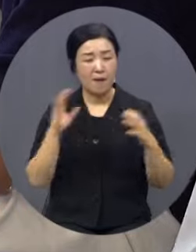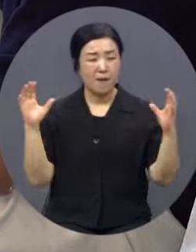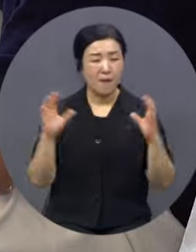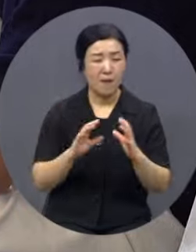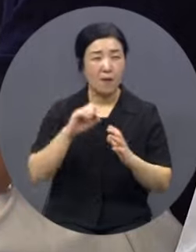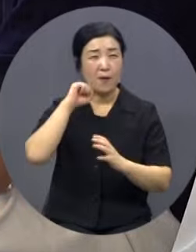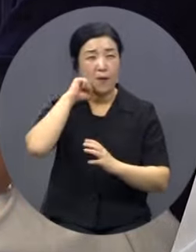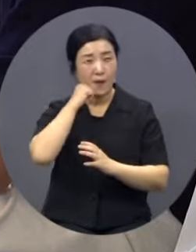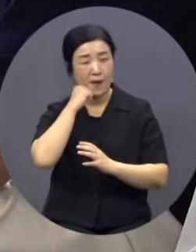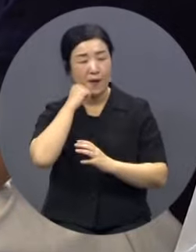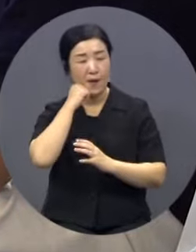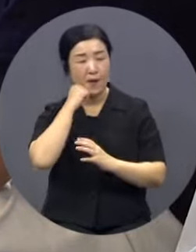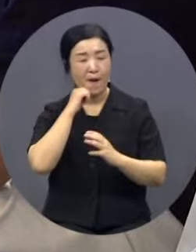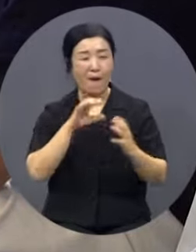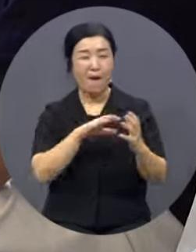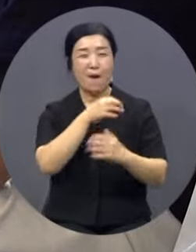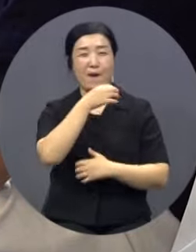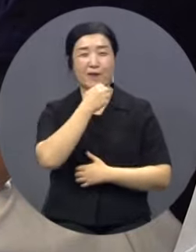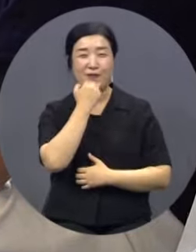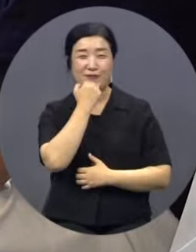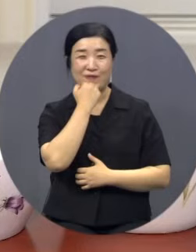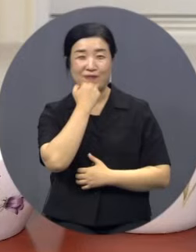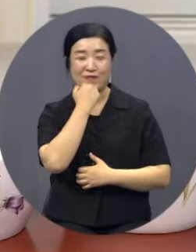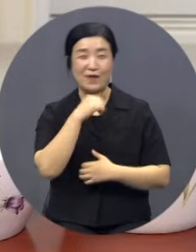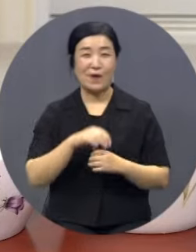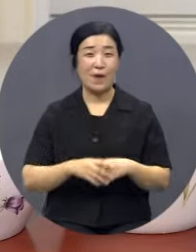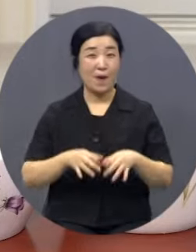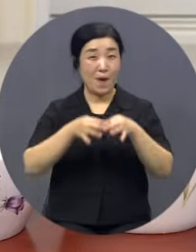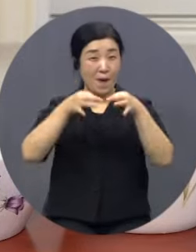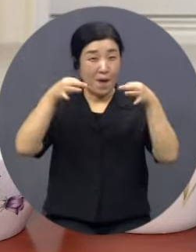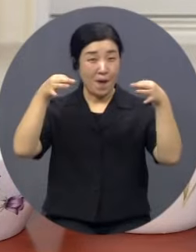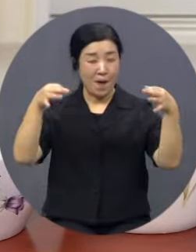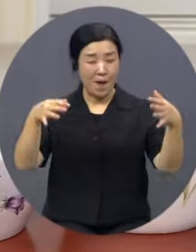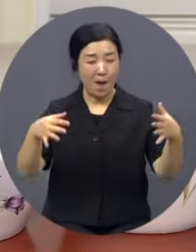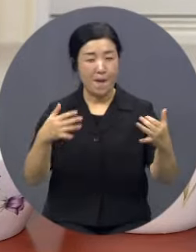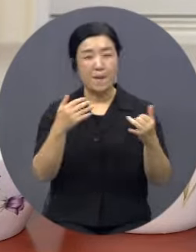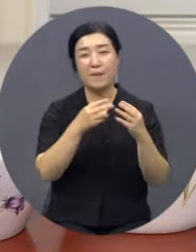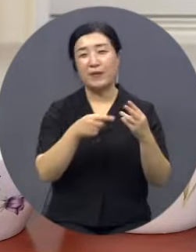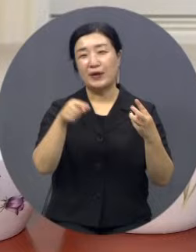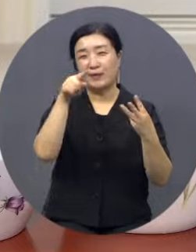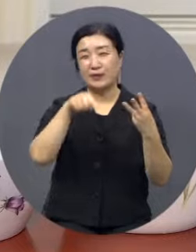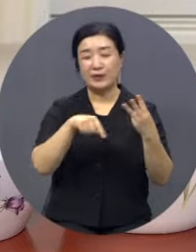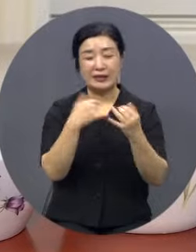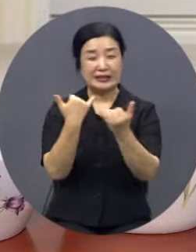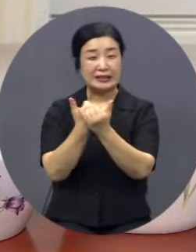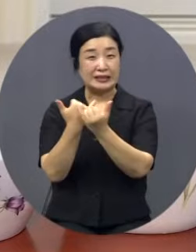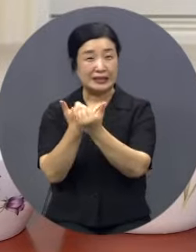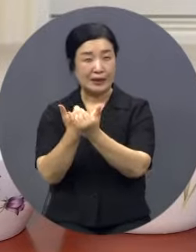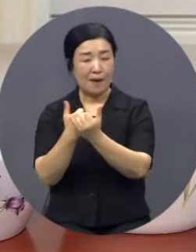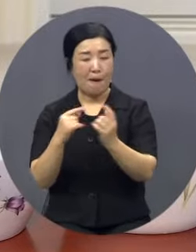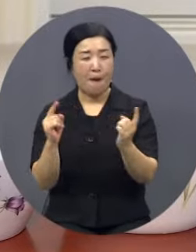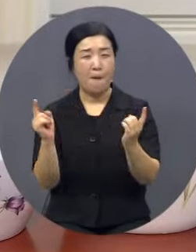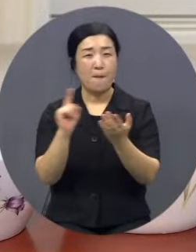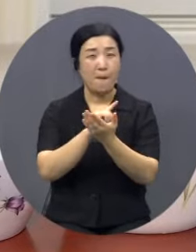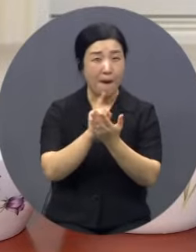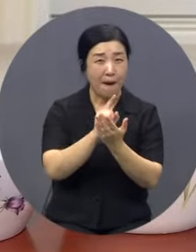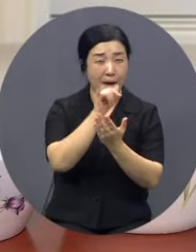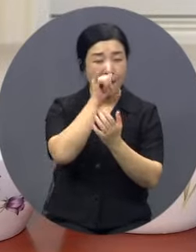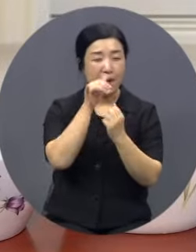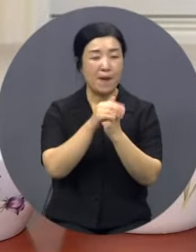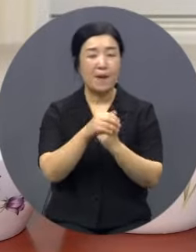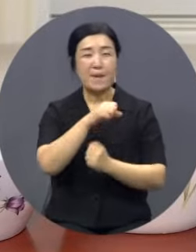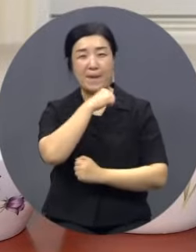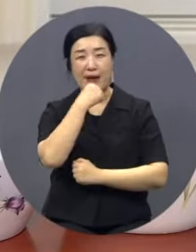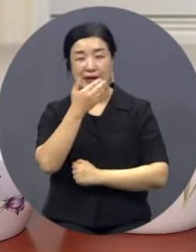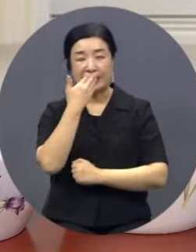금세 마음이 넉넉해집니다. 오랜만에 삼촌들이랑 친척들이랑 만나고